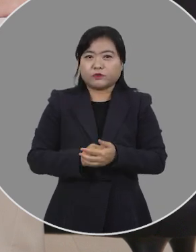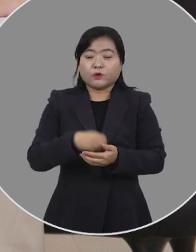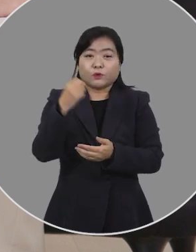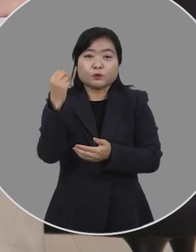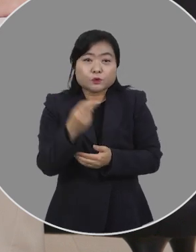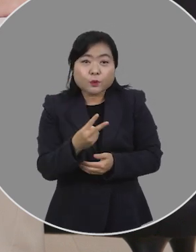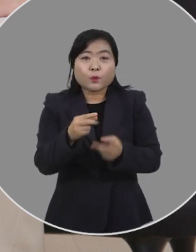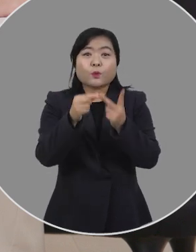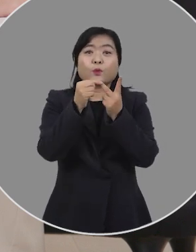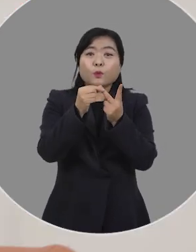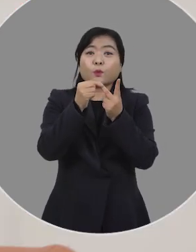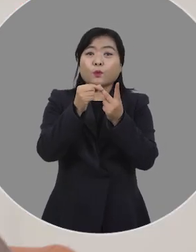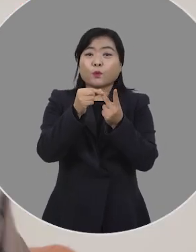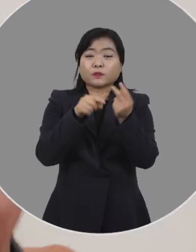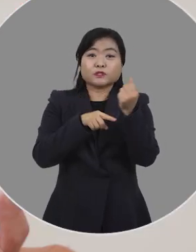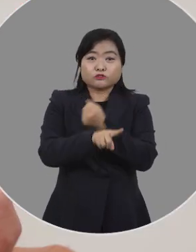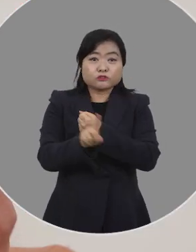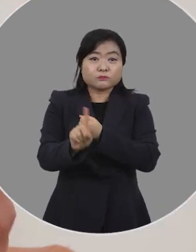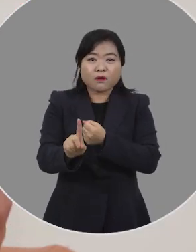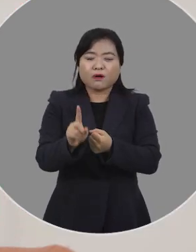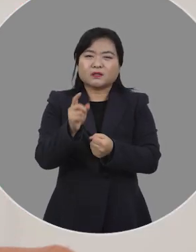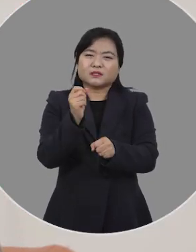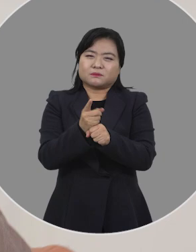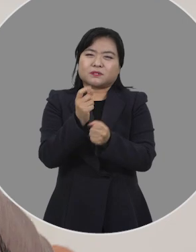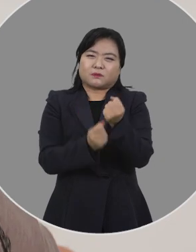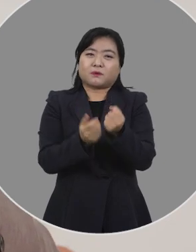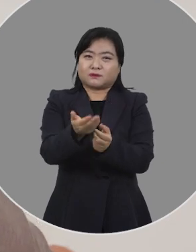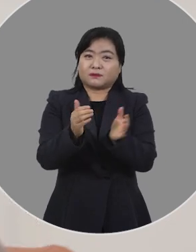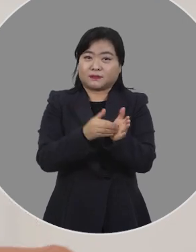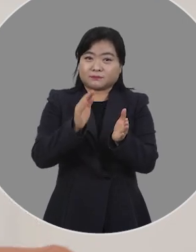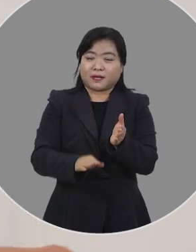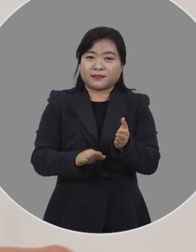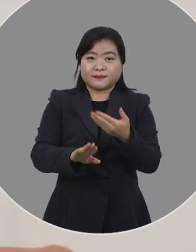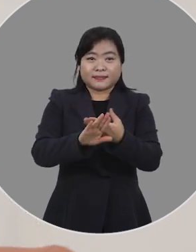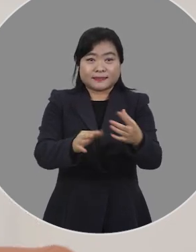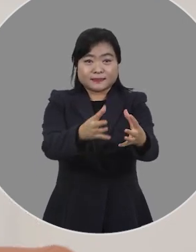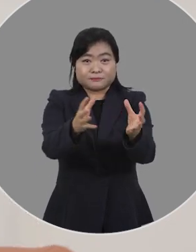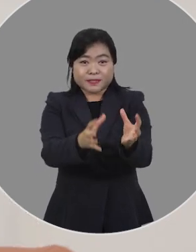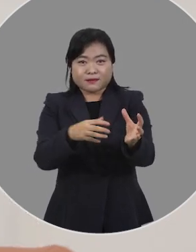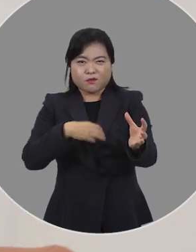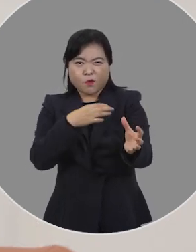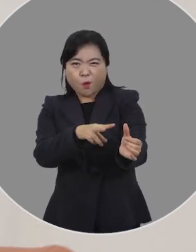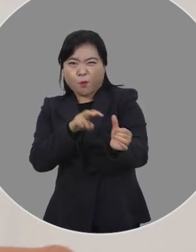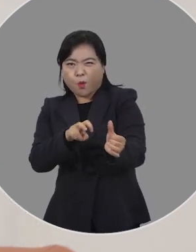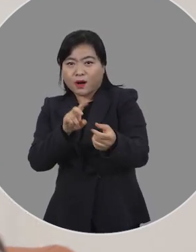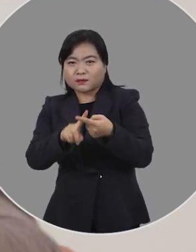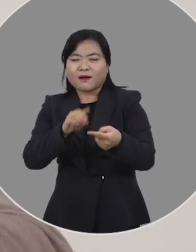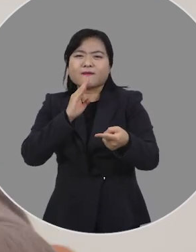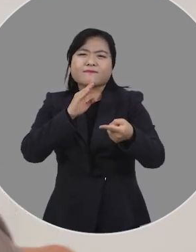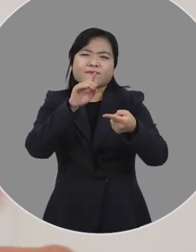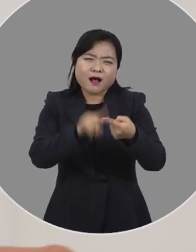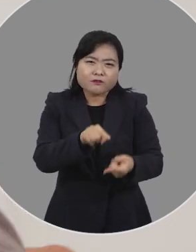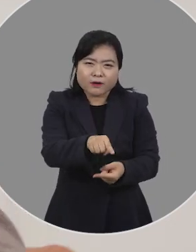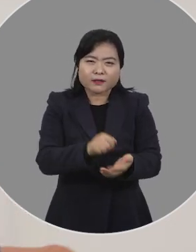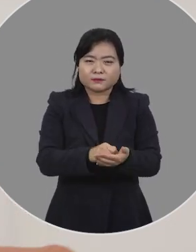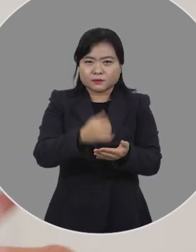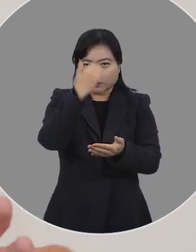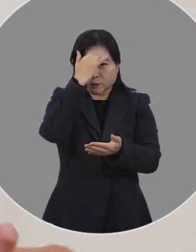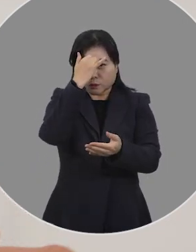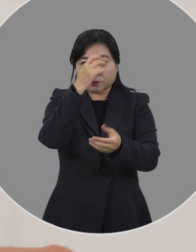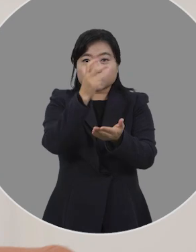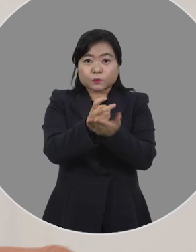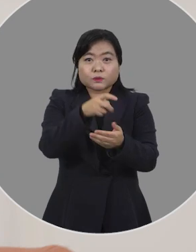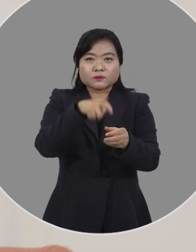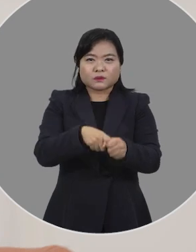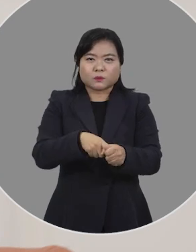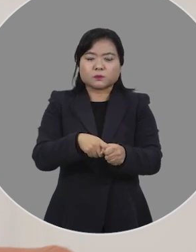그다음에 또 하나의 이유는 이미 말씀드렸는데 그 상대 집단을 혐오하는 거가 아주 당연한, 그러니까 도덕적으로 정당화되는